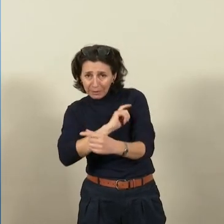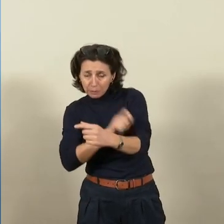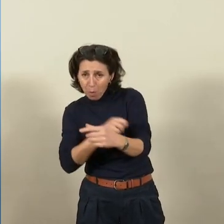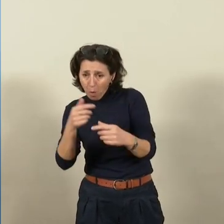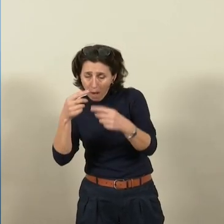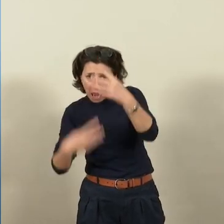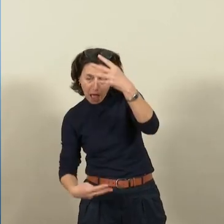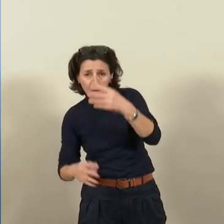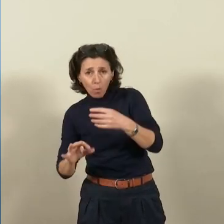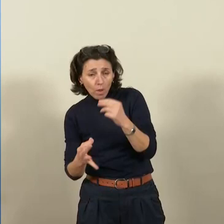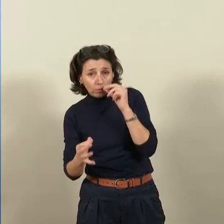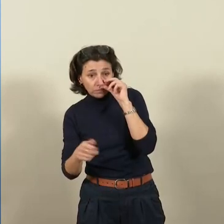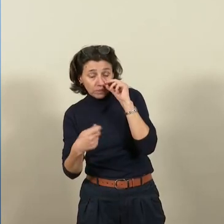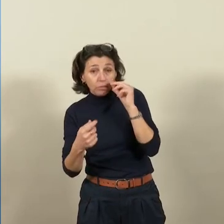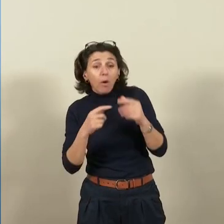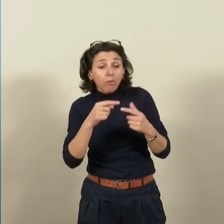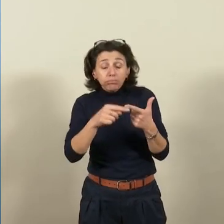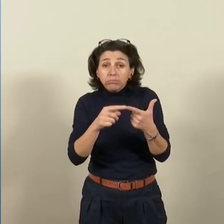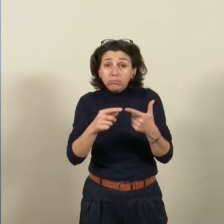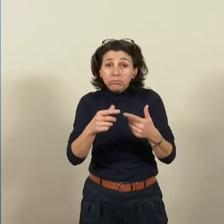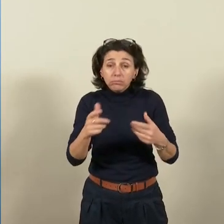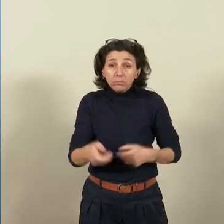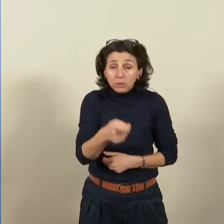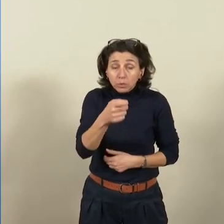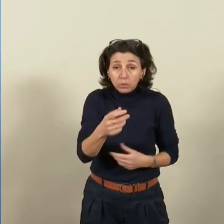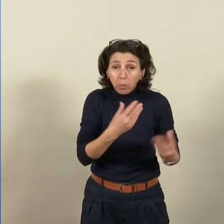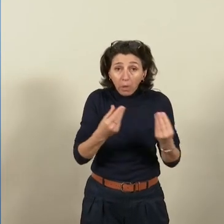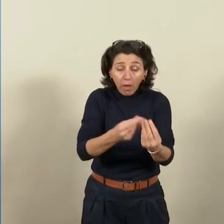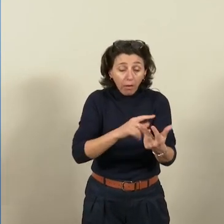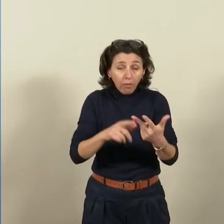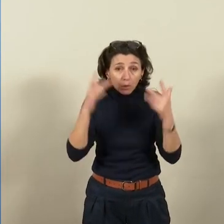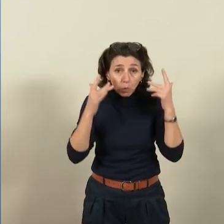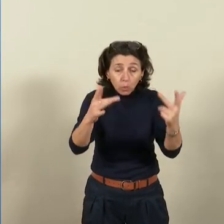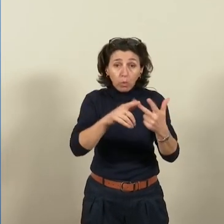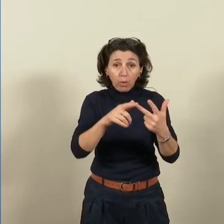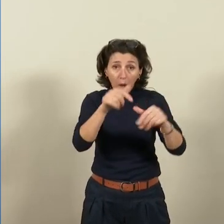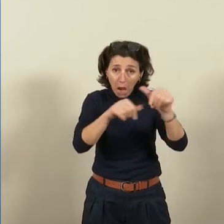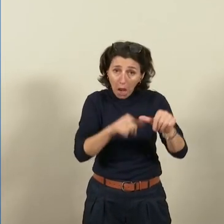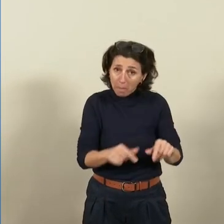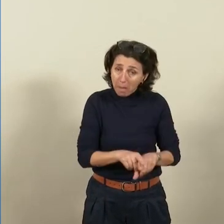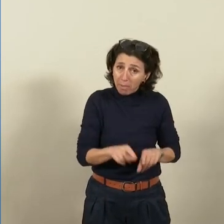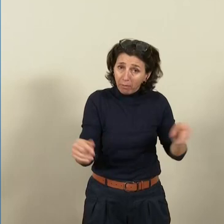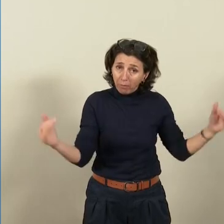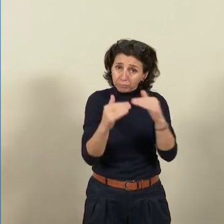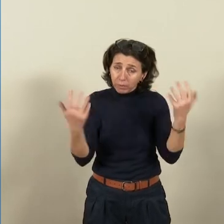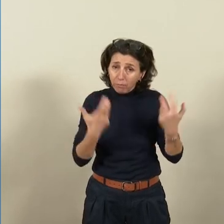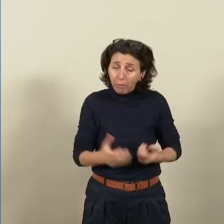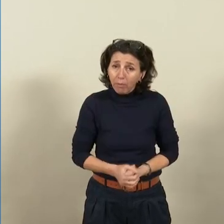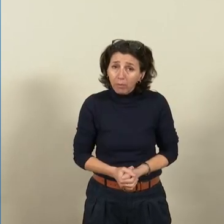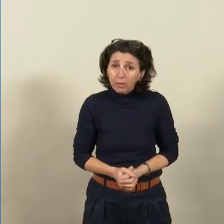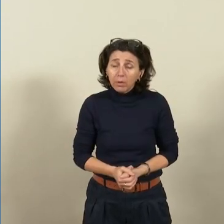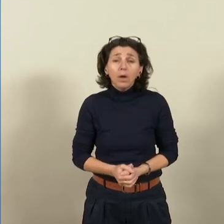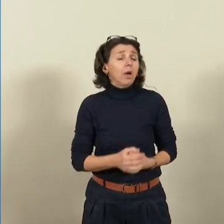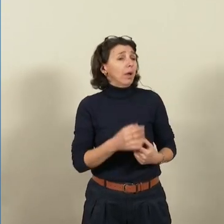vois pas pourquoi d'ailleurs on ferait pas sur l'éducation populaire ou sur la culture la même la même enfin le même égalité de traitement c'està-dire si on considère qu'il y a des